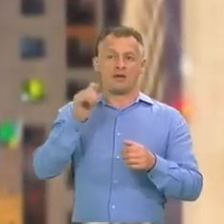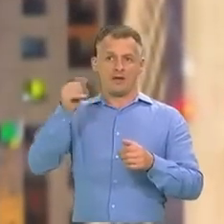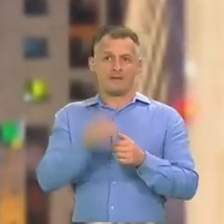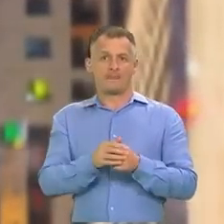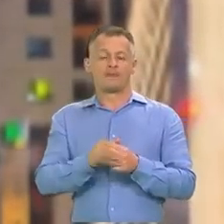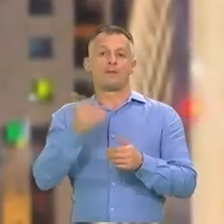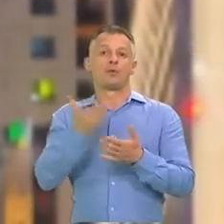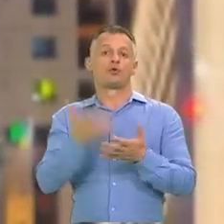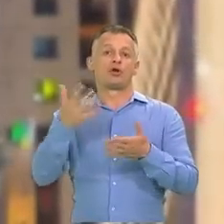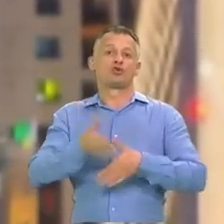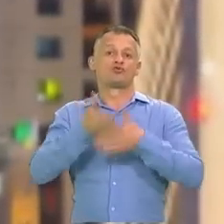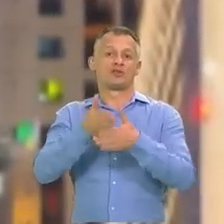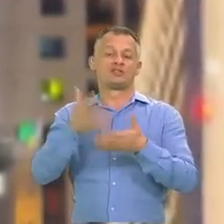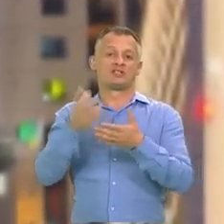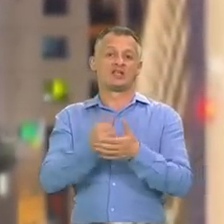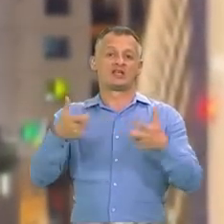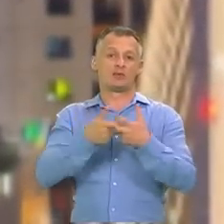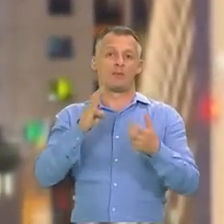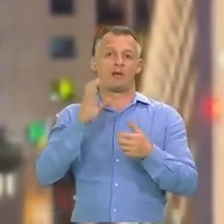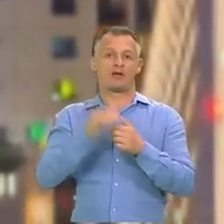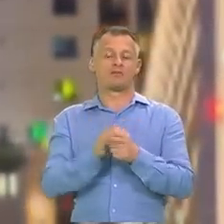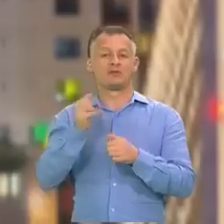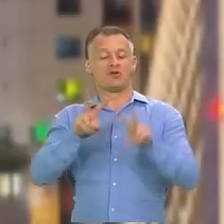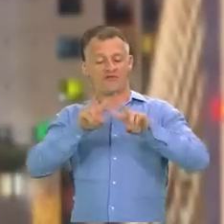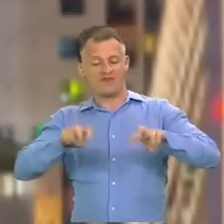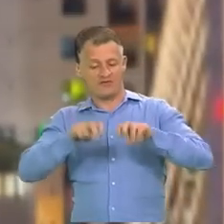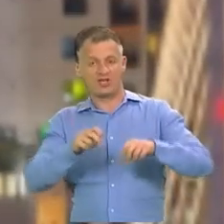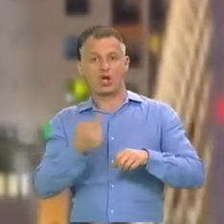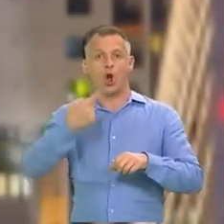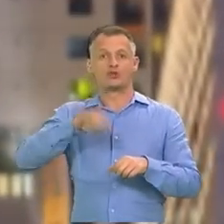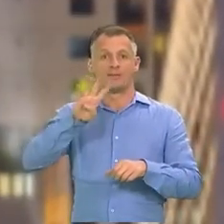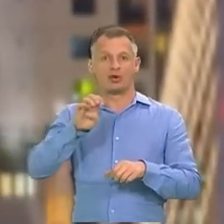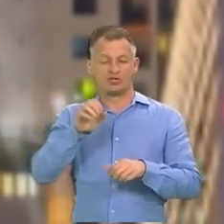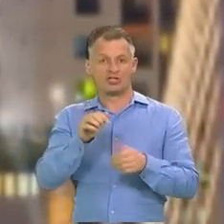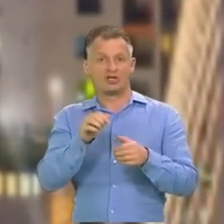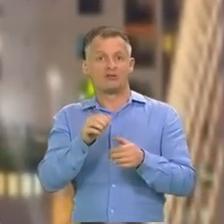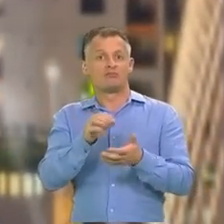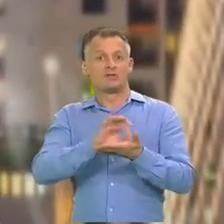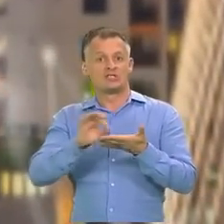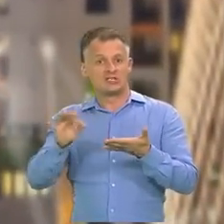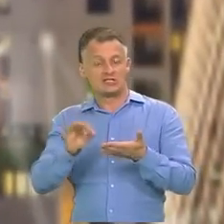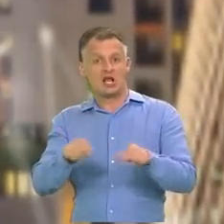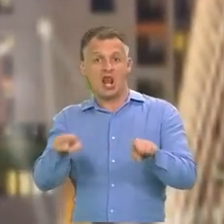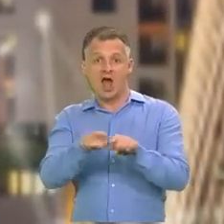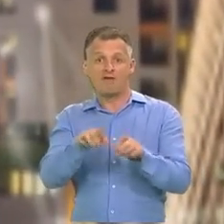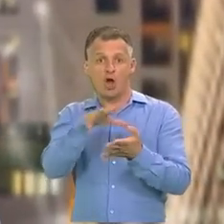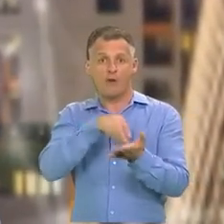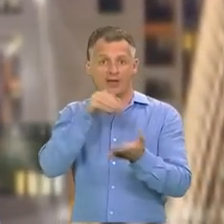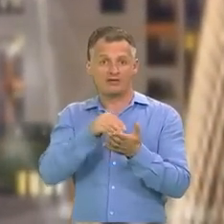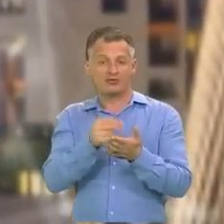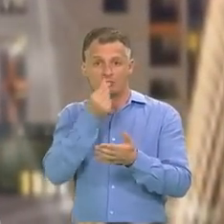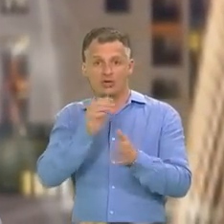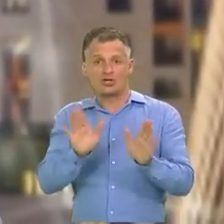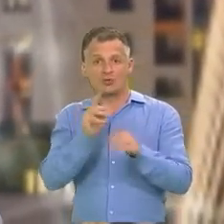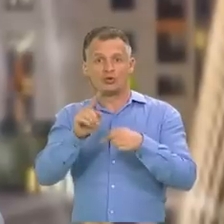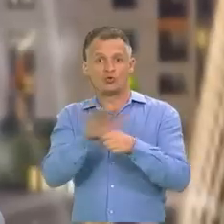cost. Polițiștii au verificat 160 de lucrări și 140 erau identice. Suspiciunile de fraudă au apărut anul trecut în toamnă, imediat după